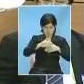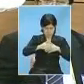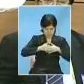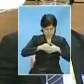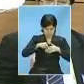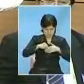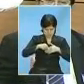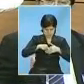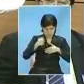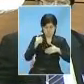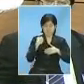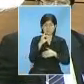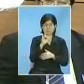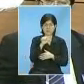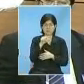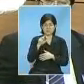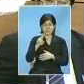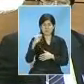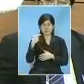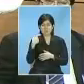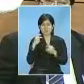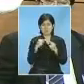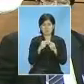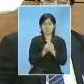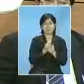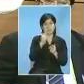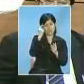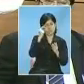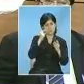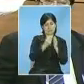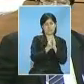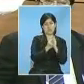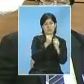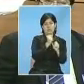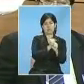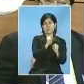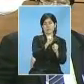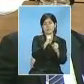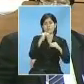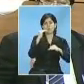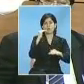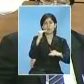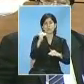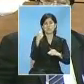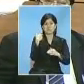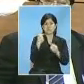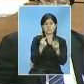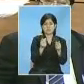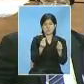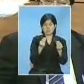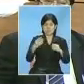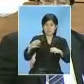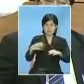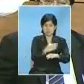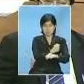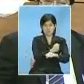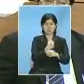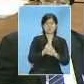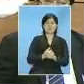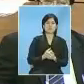780ตารางวาเราควรจะต้องไปกำหนดกฎเกณฑ์ครับว่าจะขอเอ่อเวียนคืนที่ยกแปลง